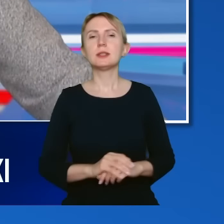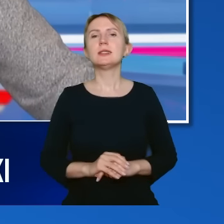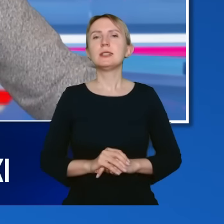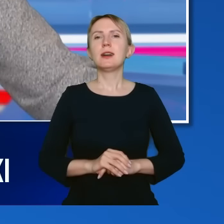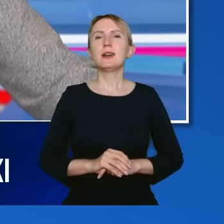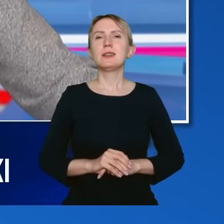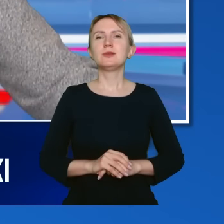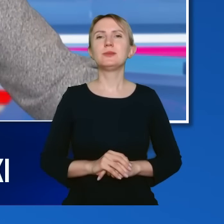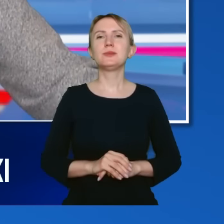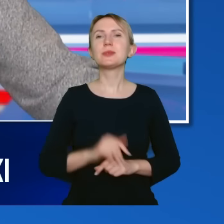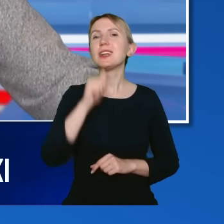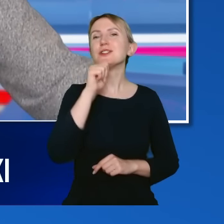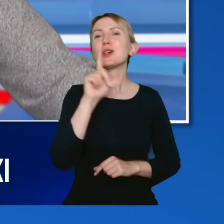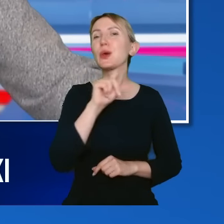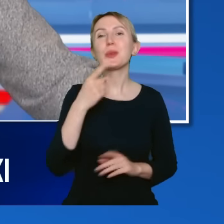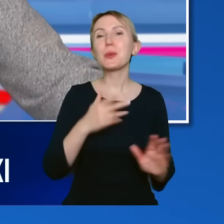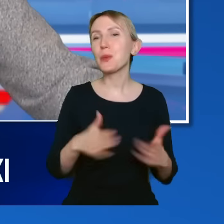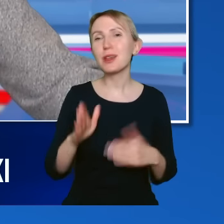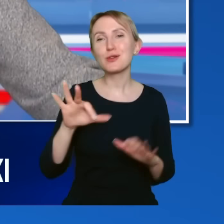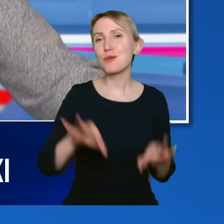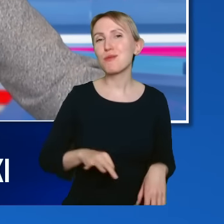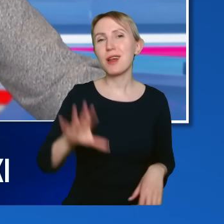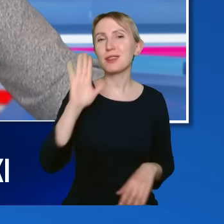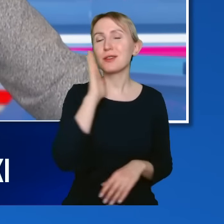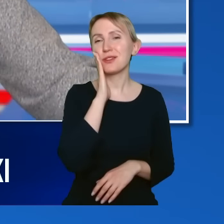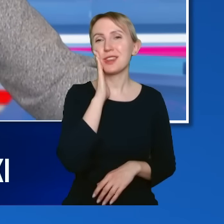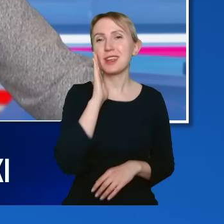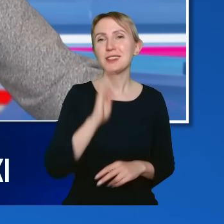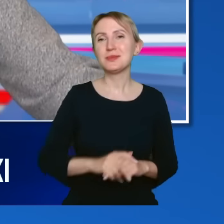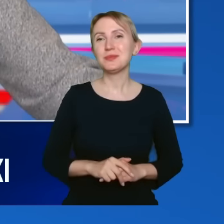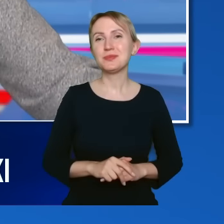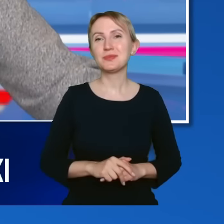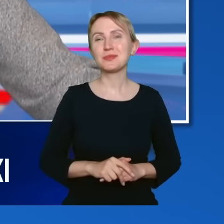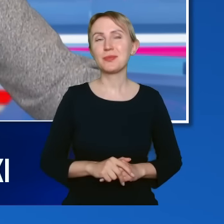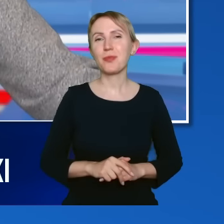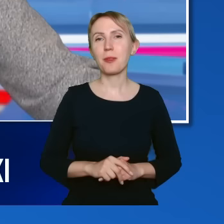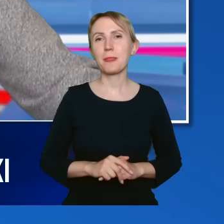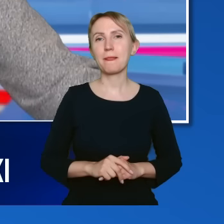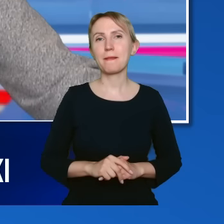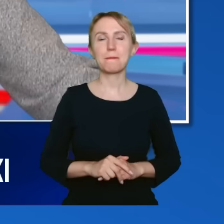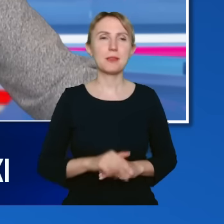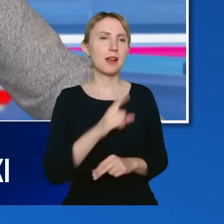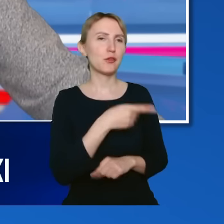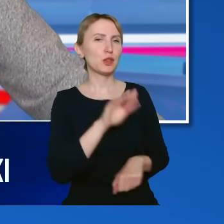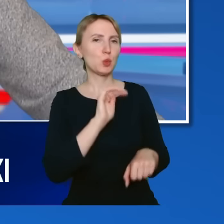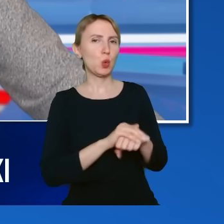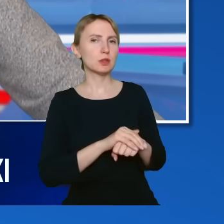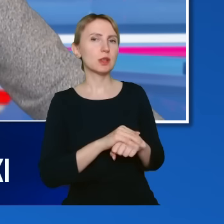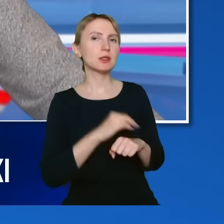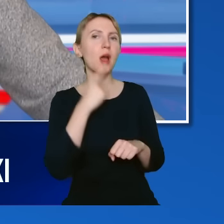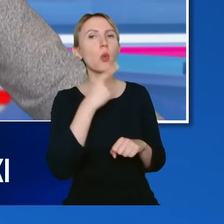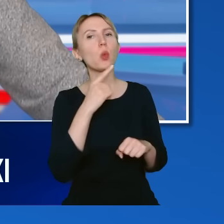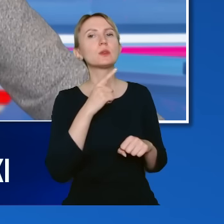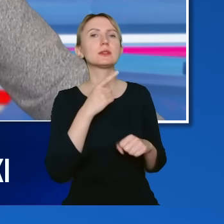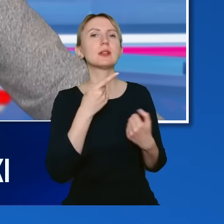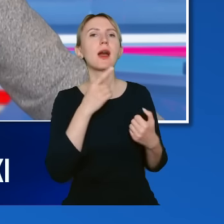Ład, oskarżać to wie pan, o to, wie że to pan słabi politycy, że to pani jest... oskarża. A przecież jeśli wy się zgodziliście w zamian za ustne ustępstwa od